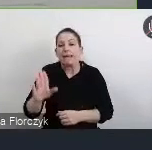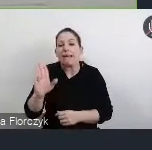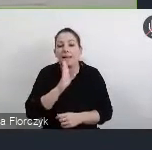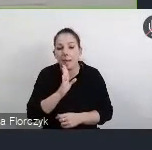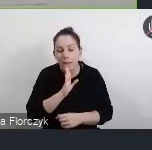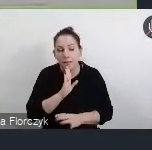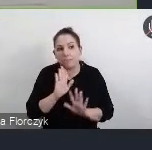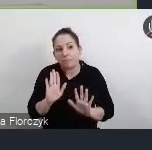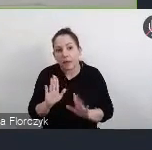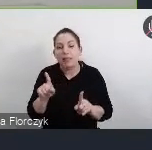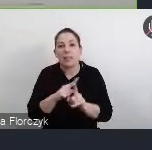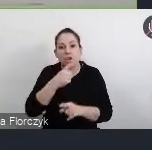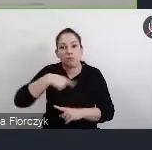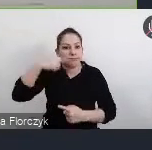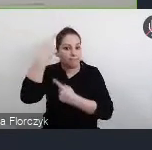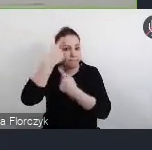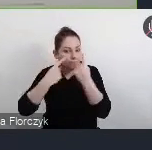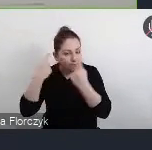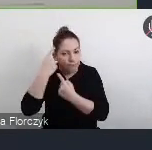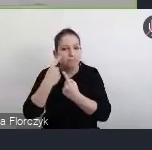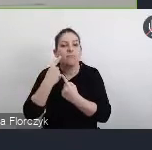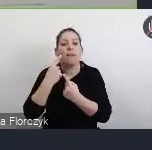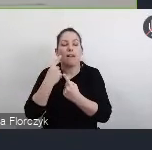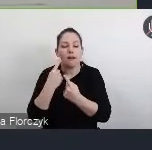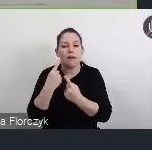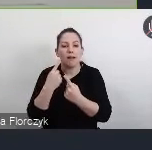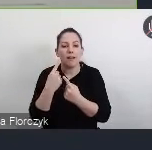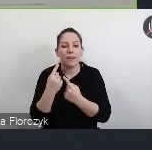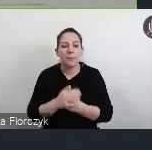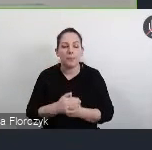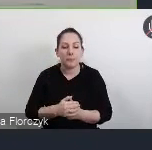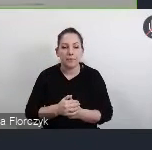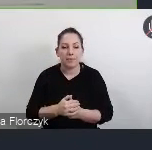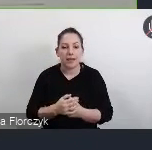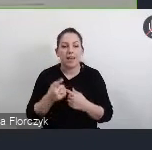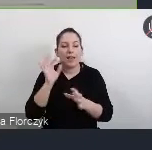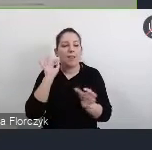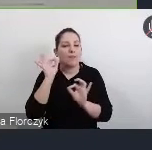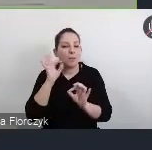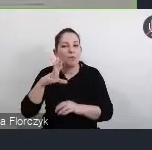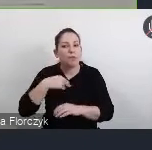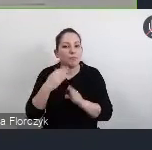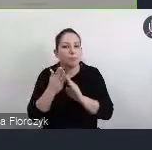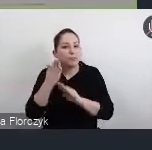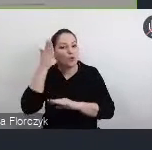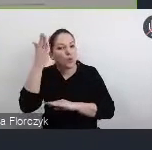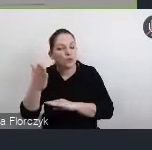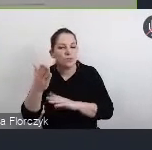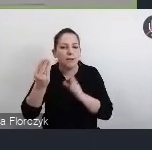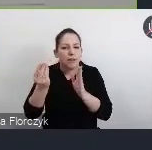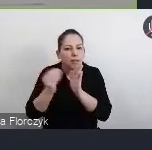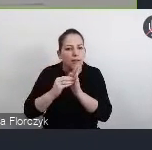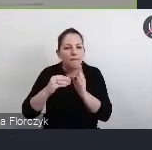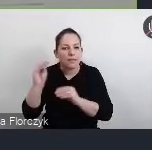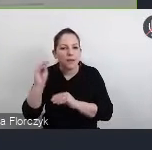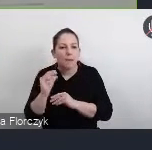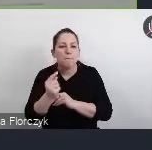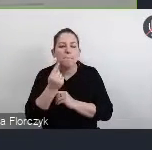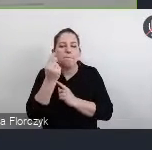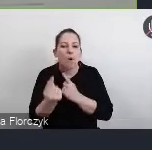o tym też myślimy, że w dane możemy w przyszłości poszerzać dane dotyczące